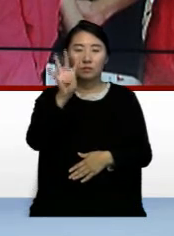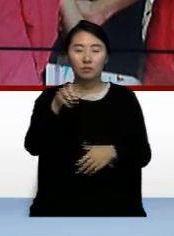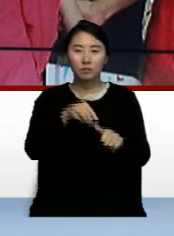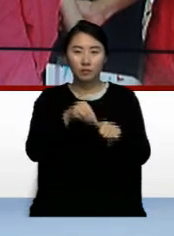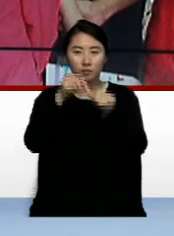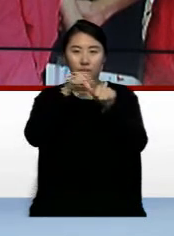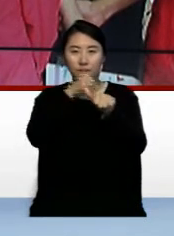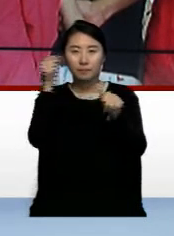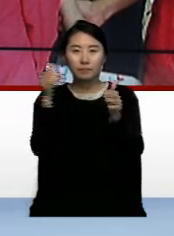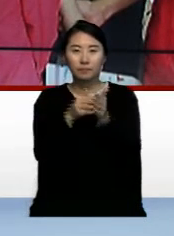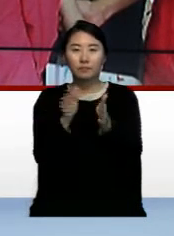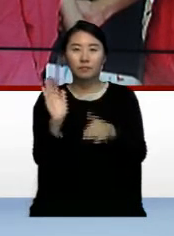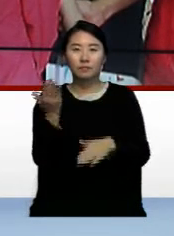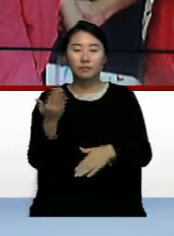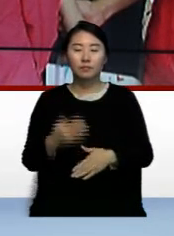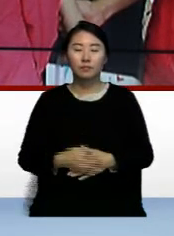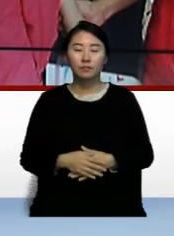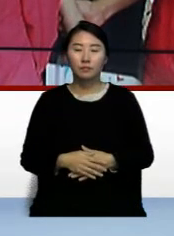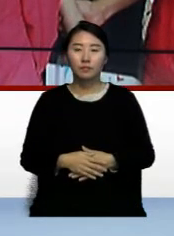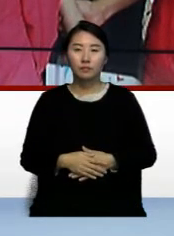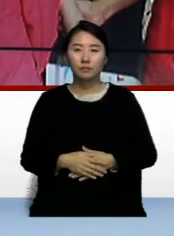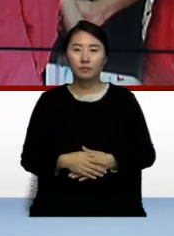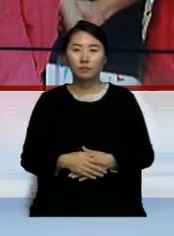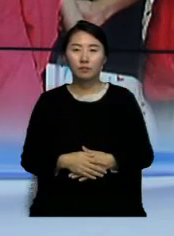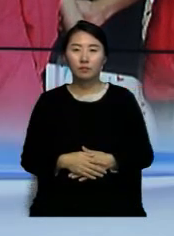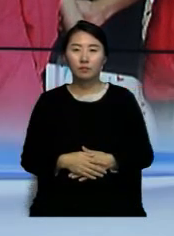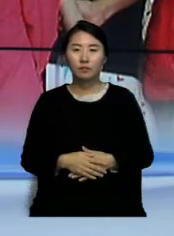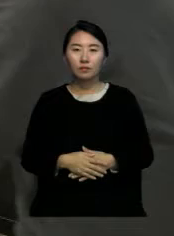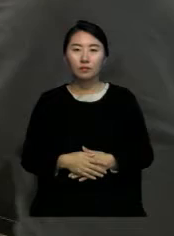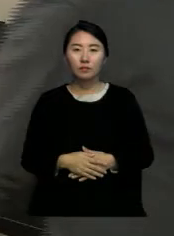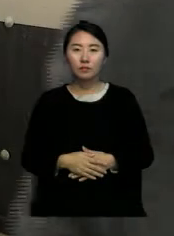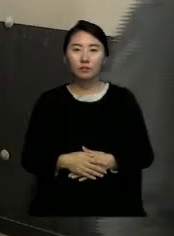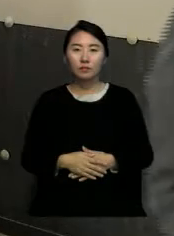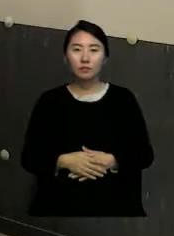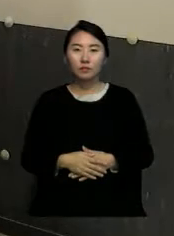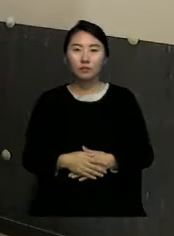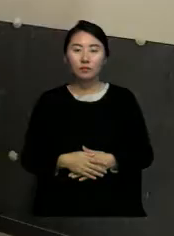334명이 취업에 성공했습니다. 보도에 김정필 기자입니다.